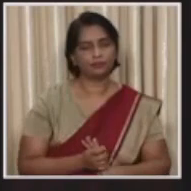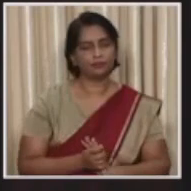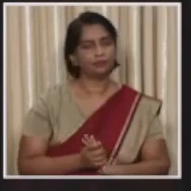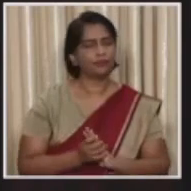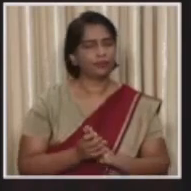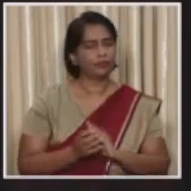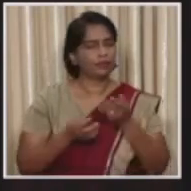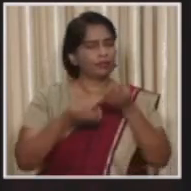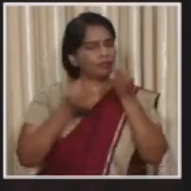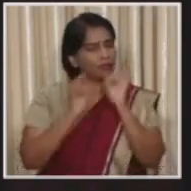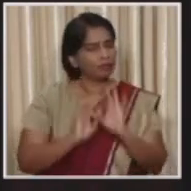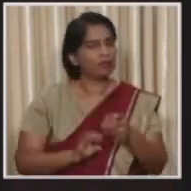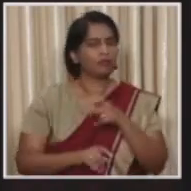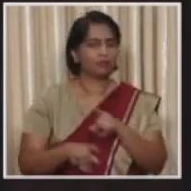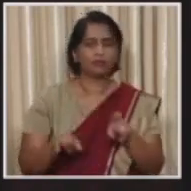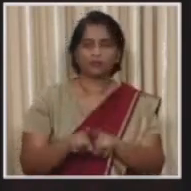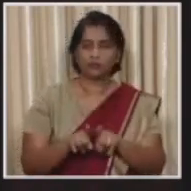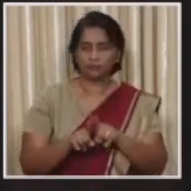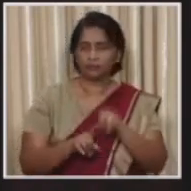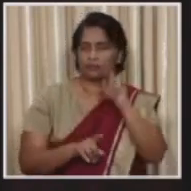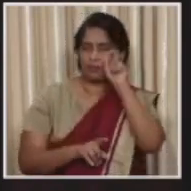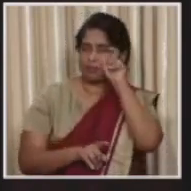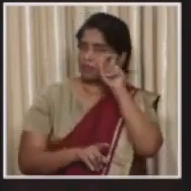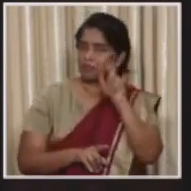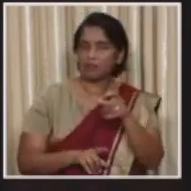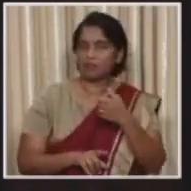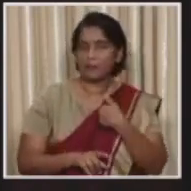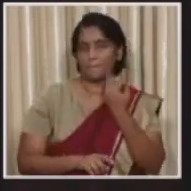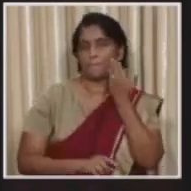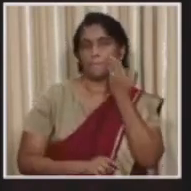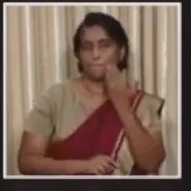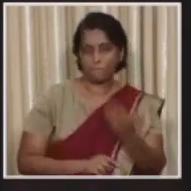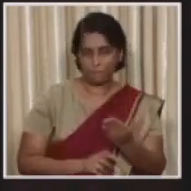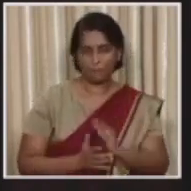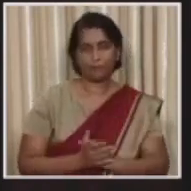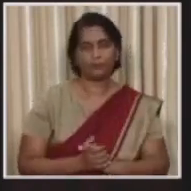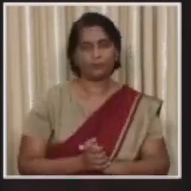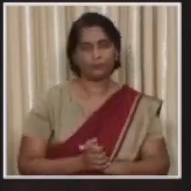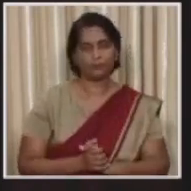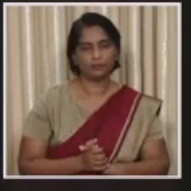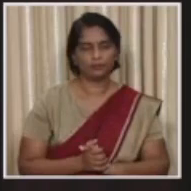ඉතා සැලකිල්ලෙන් විමසල බැලුවොත් අපිට පේනවා